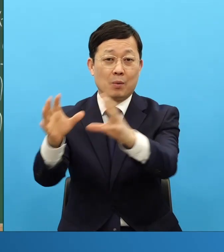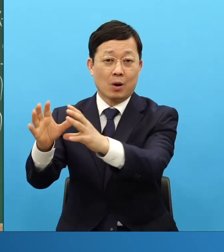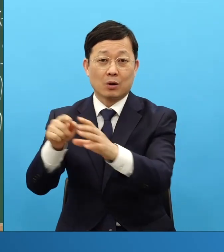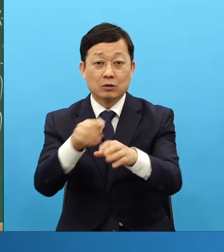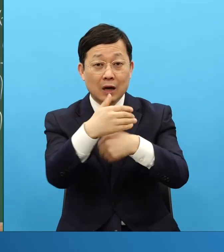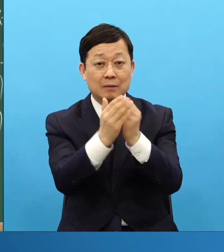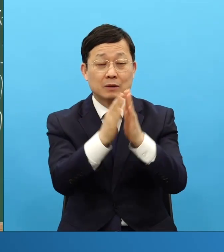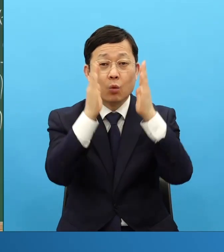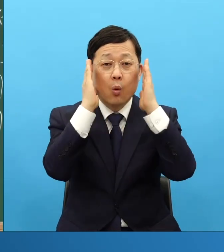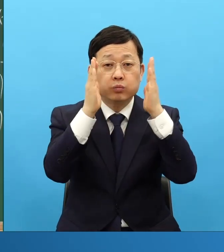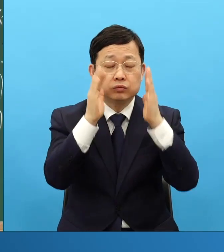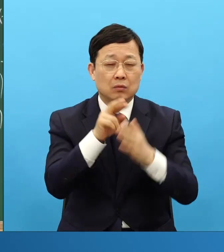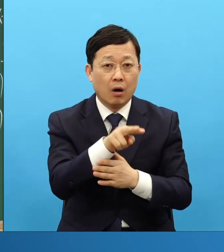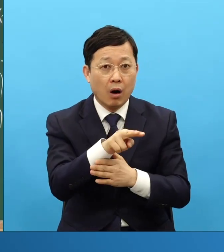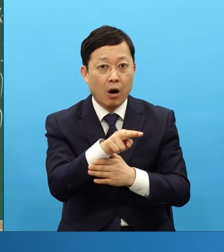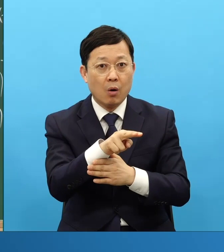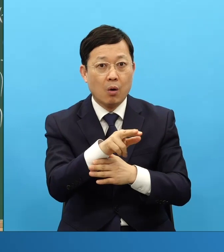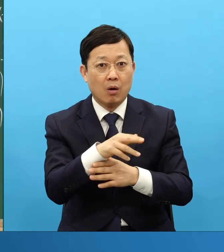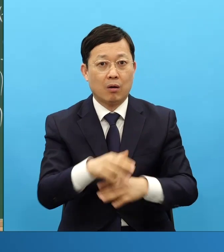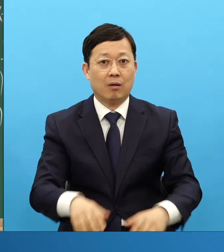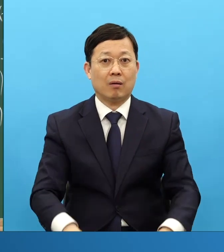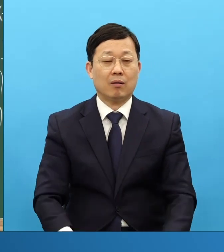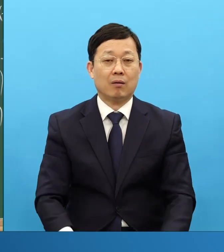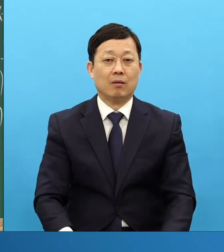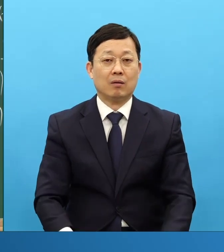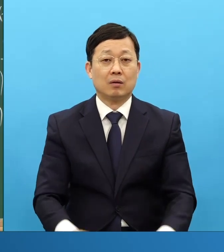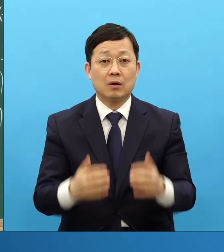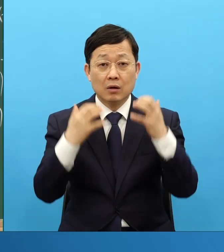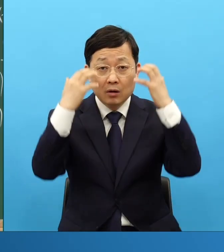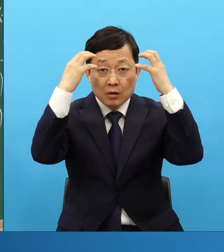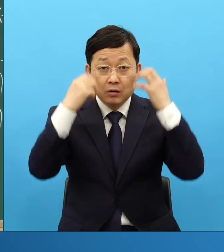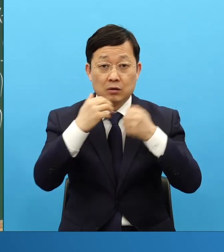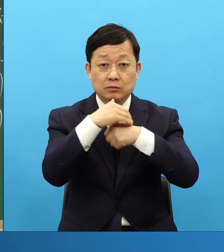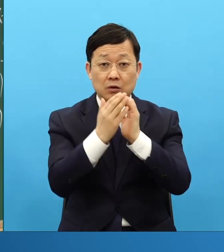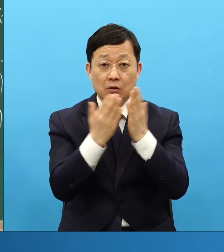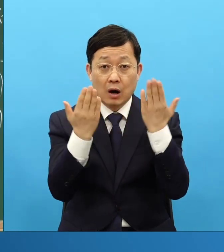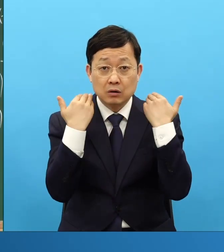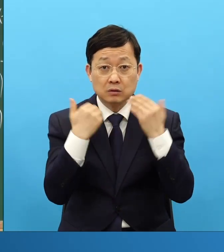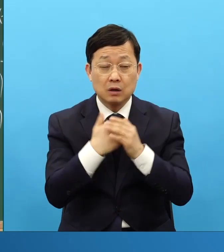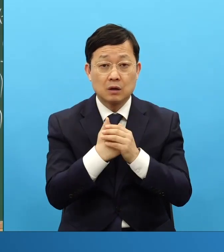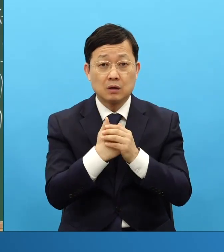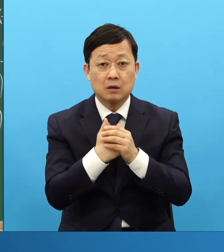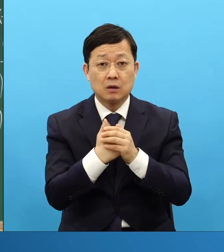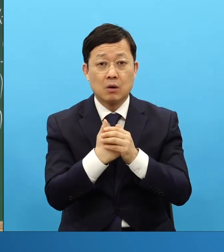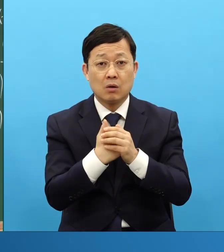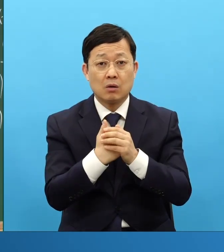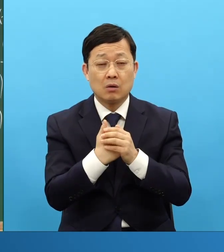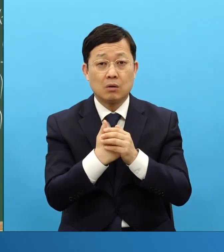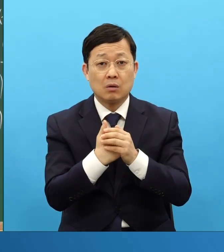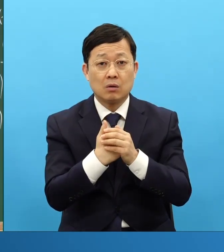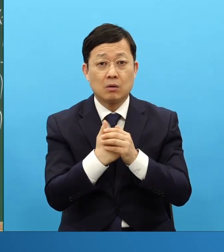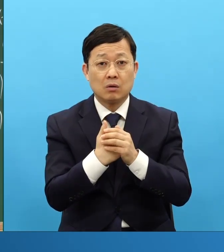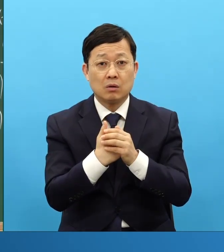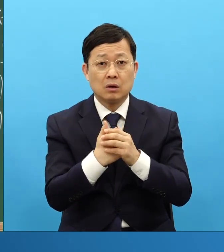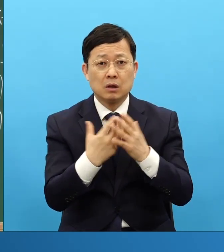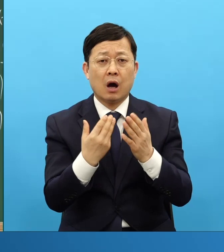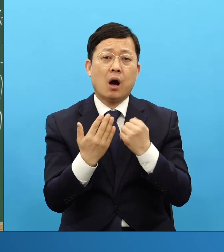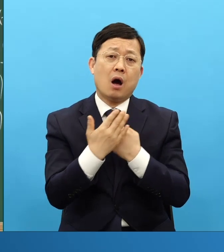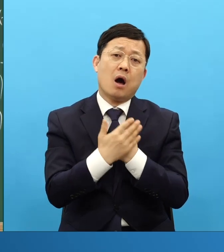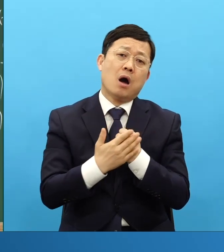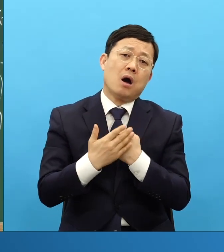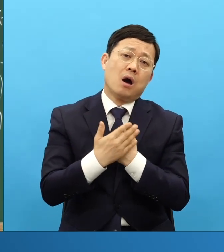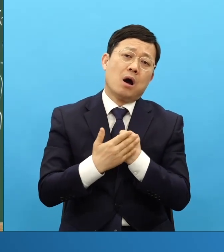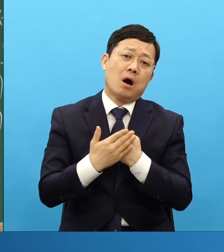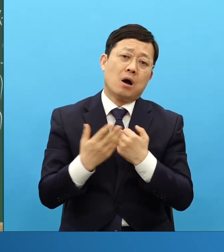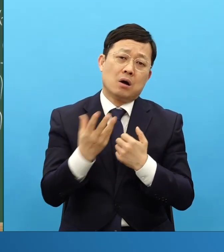of the elders, and then they would gather all together. 그 여름 성경학교인데 온 교회가 난리 나는 거, 온 교회가 다 은혜 받아보고 왜냐하면